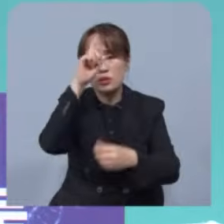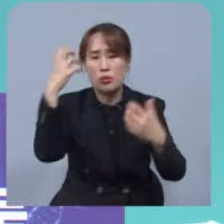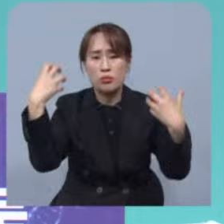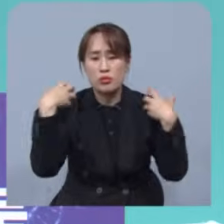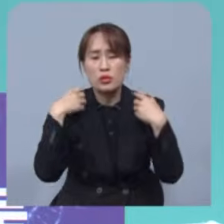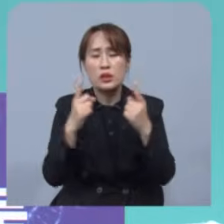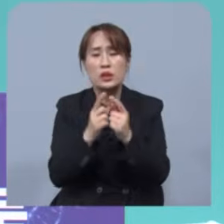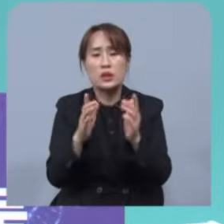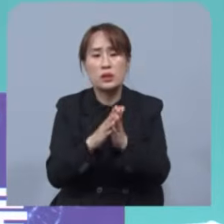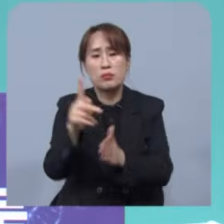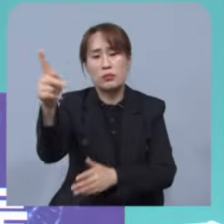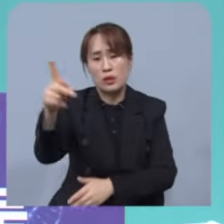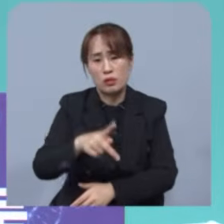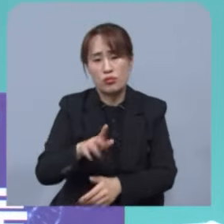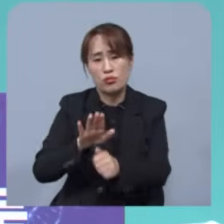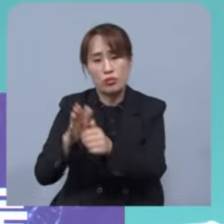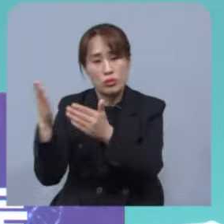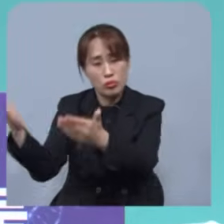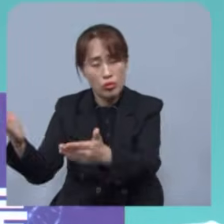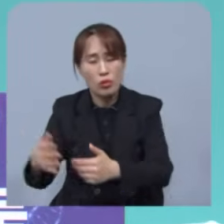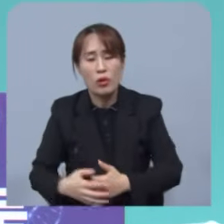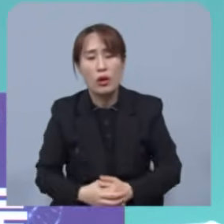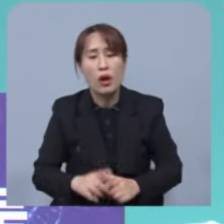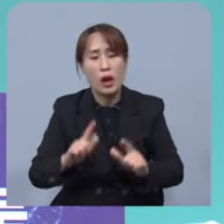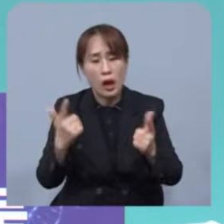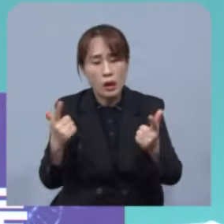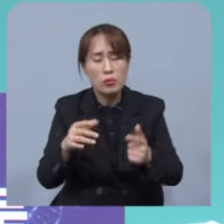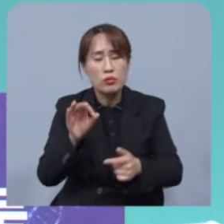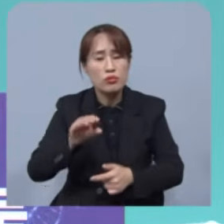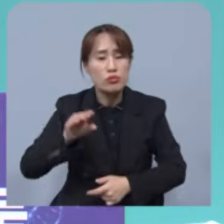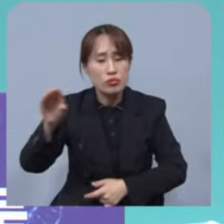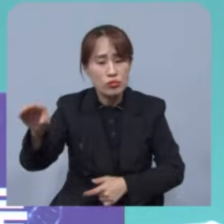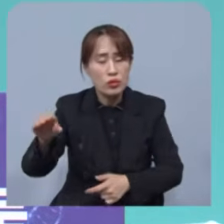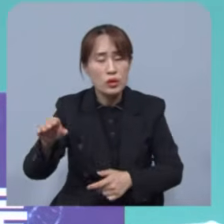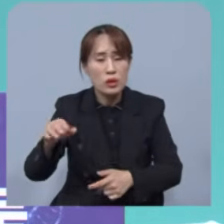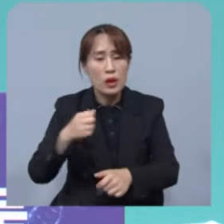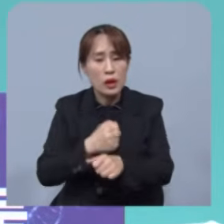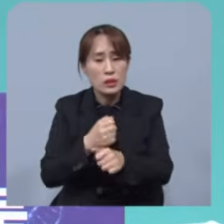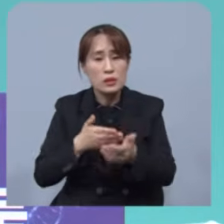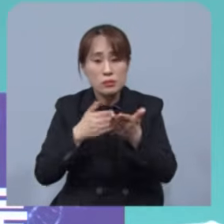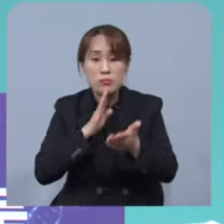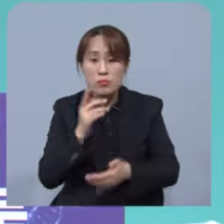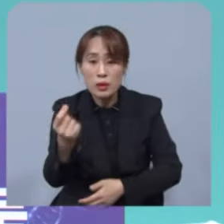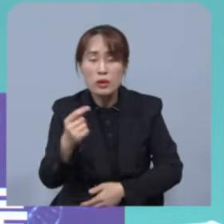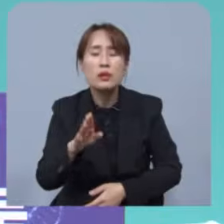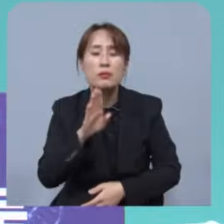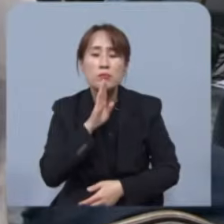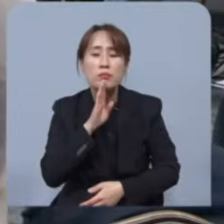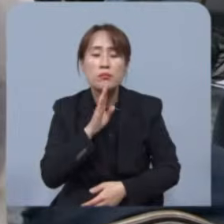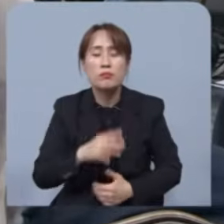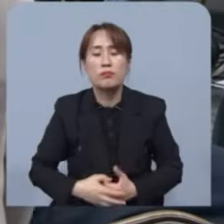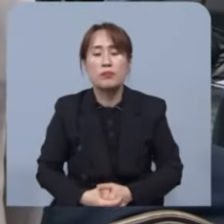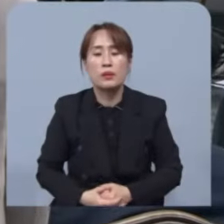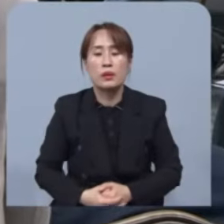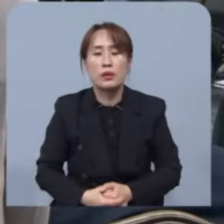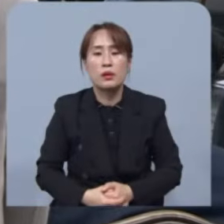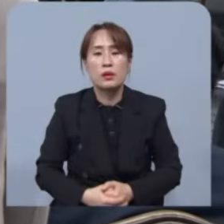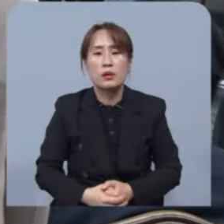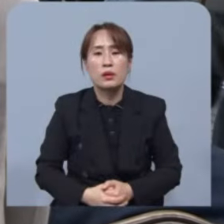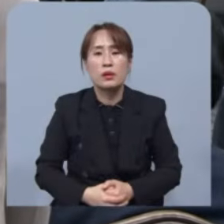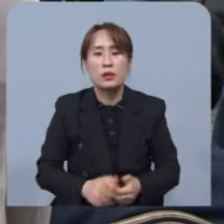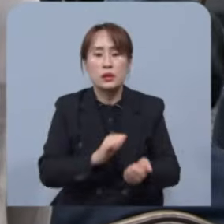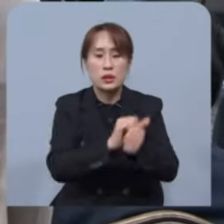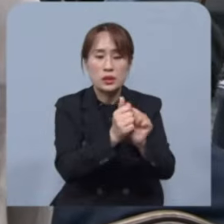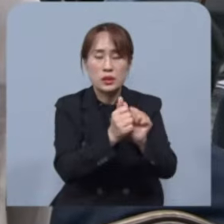정부에서 직접 대출을 해주든지 아니면 뭐 투자를 해주든지 해라 이런 취지 같아요. 네, 맞습니다. 근데 이제 증자를